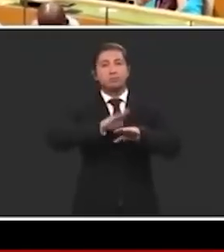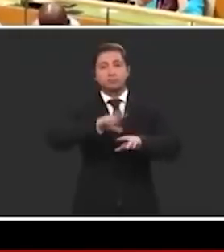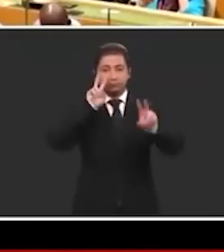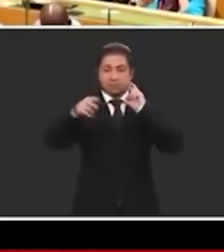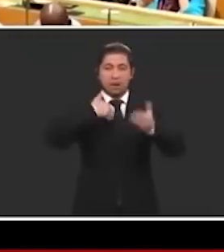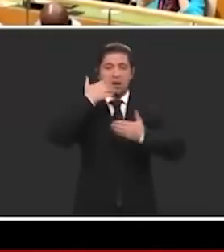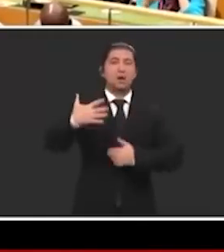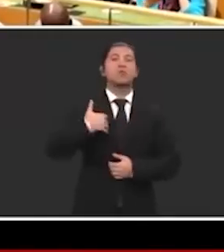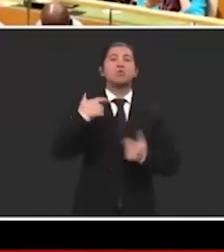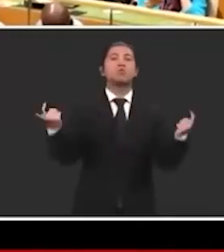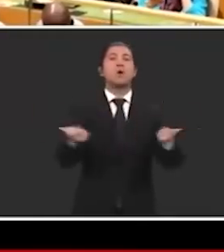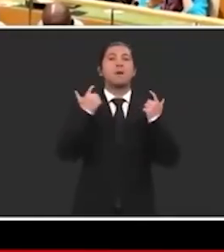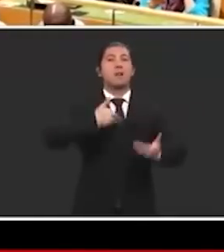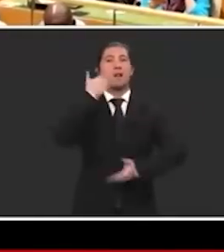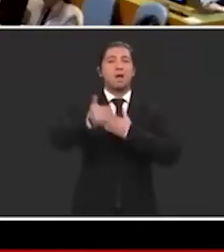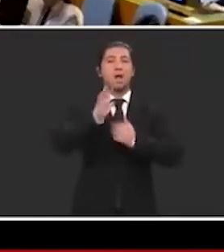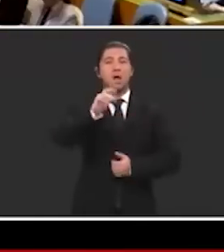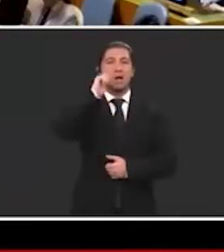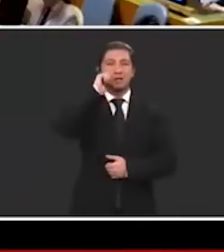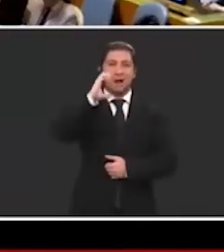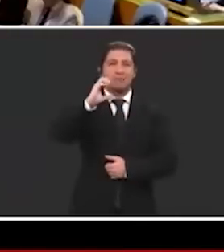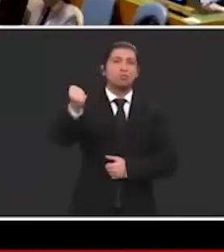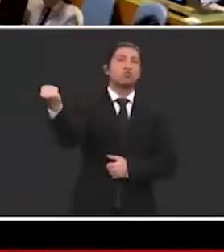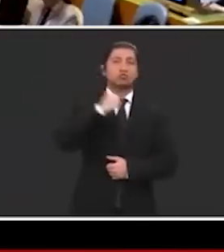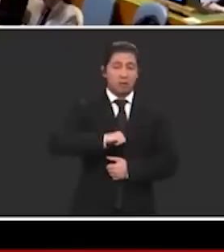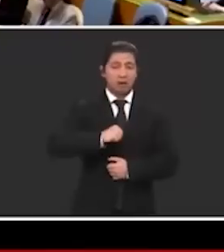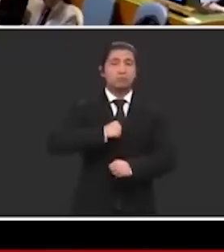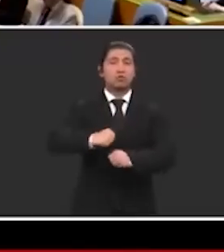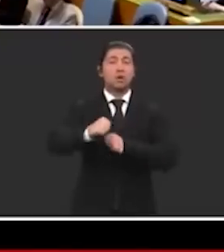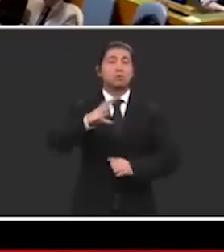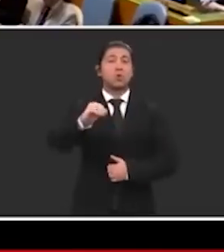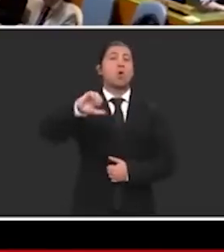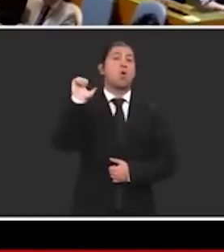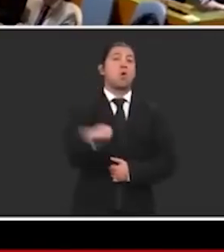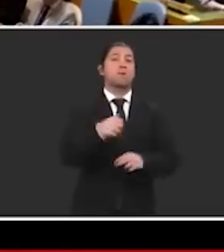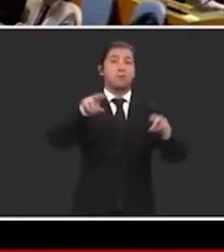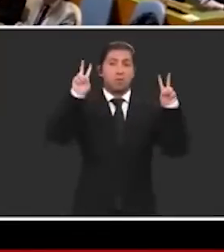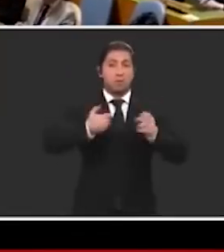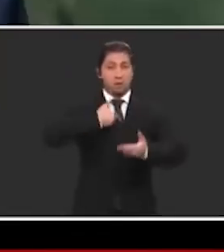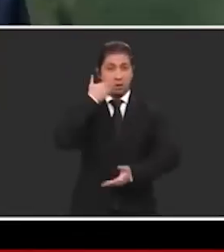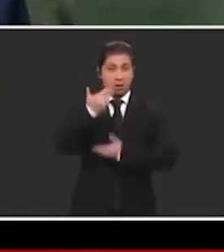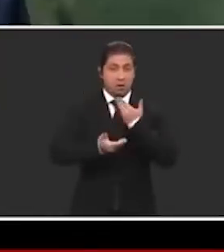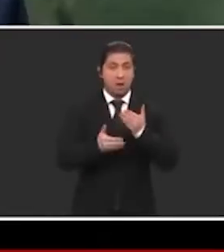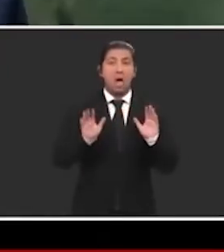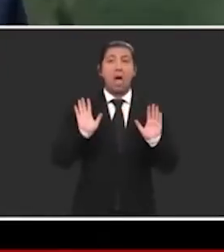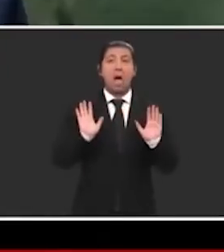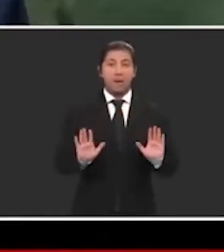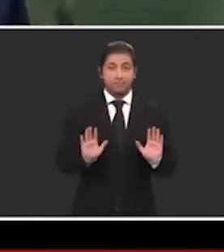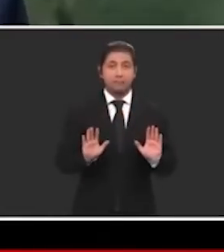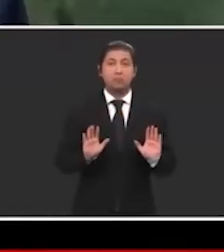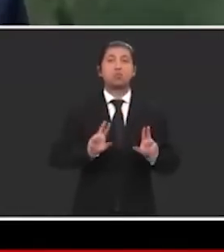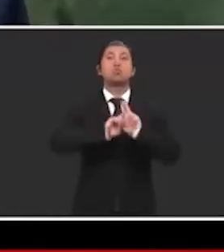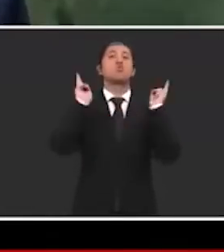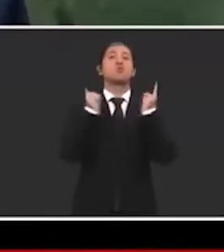kurul konuşmamızda hem İslam düşmanlığıyla mücadelenin ehemmiyetine dikkat çektik, hem de